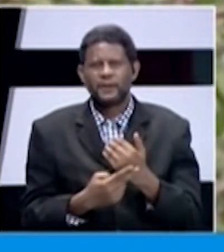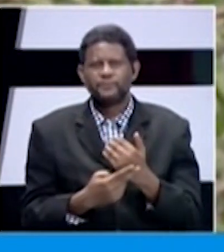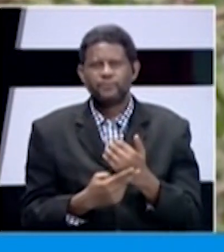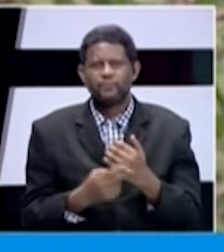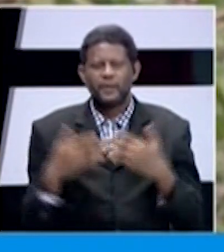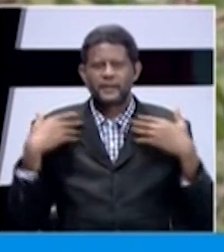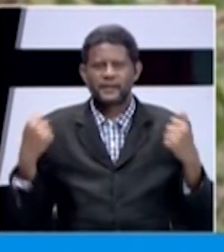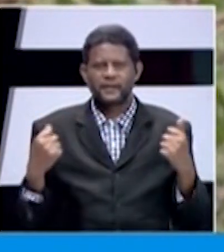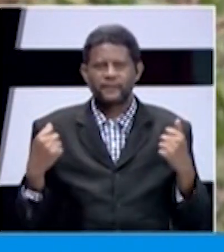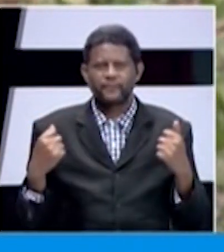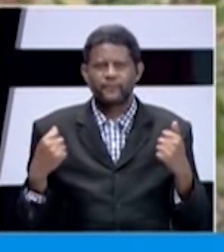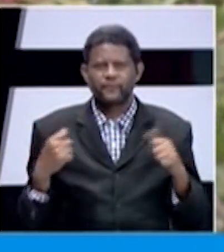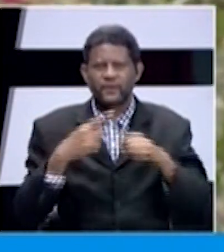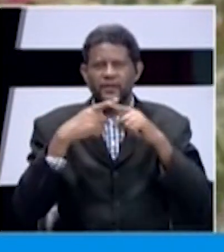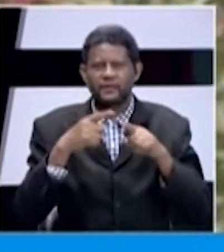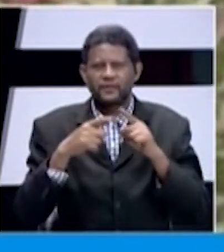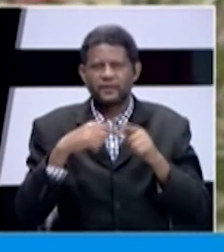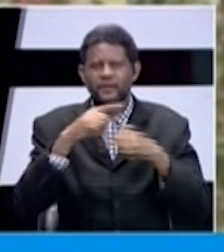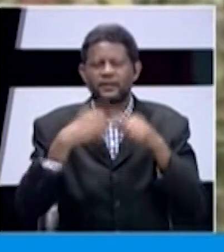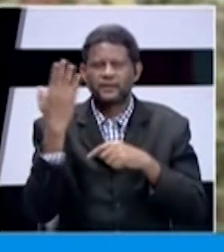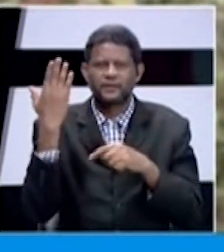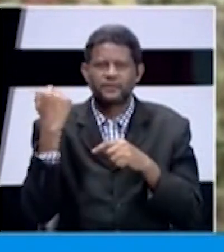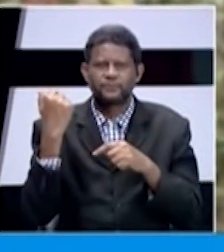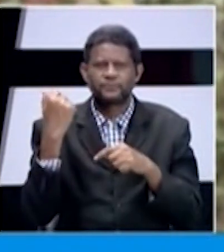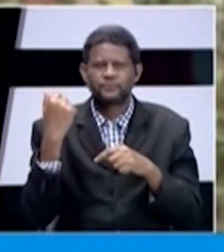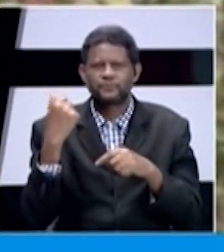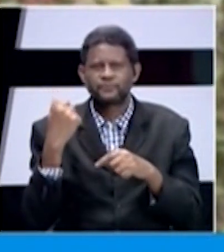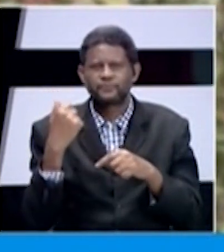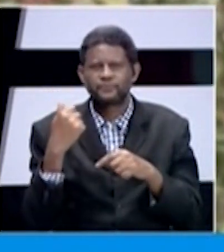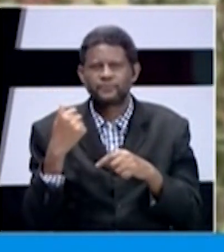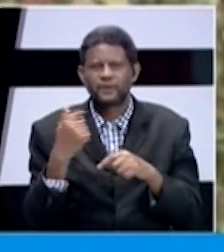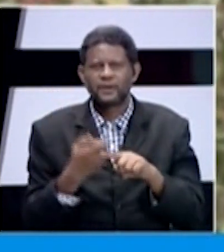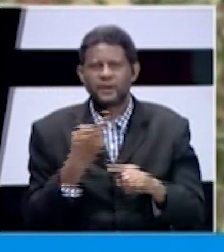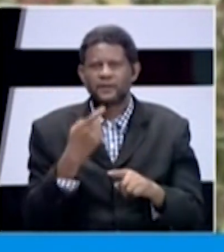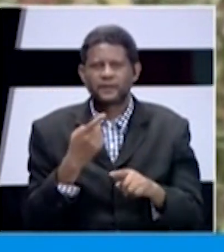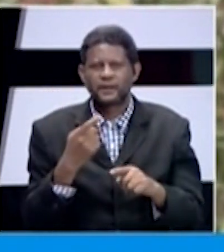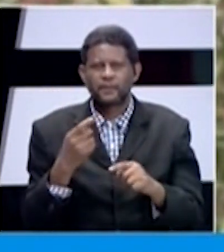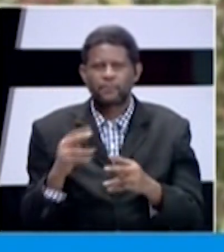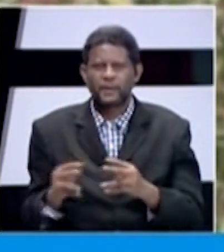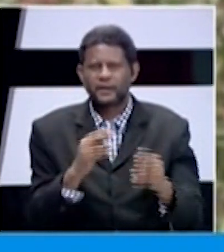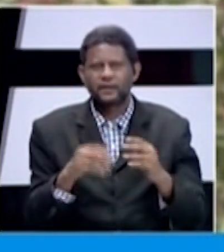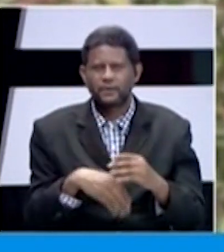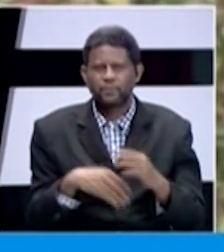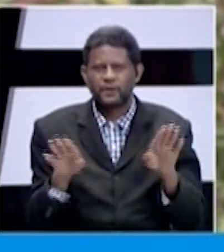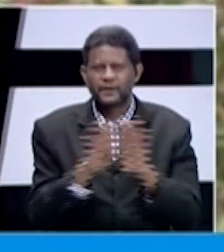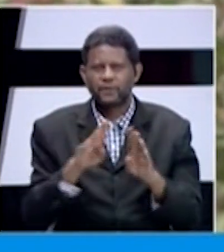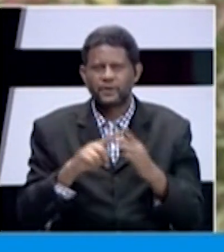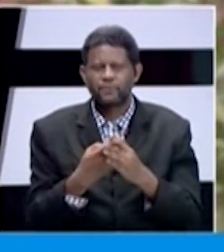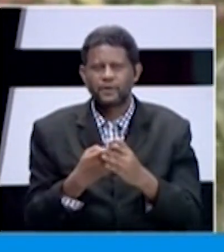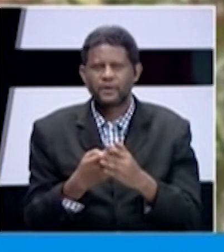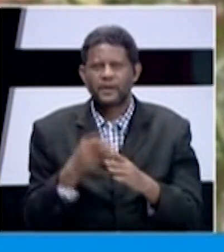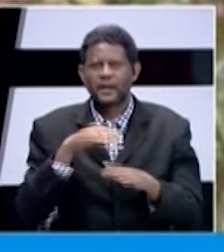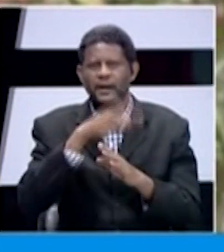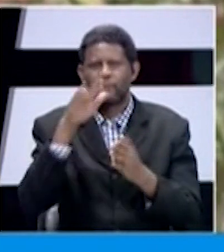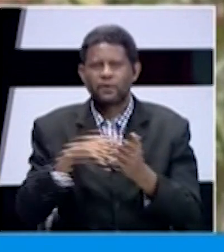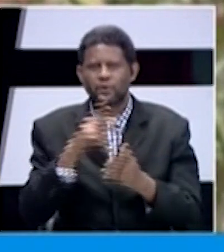نمسي تفلا ليو كيادة تنير ميوم. كاب من قد ما أزاي جميرو أو منجو